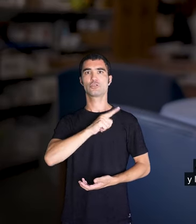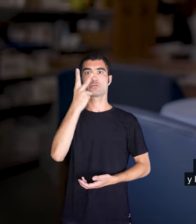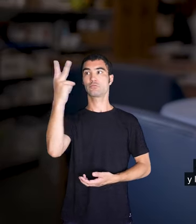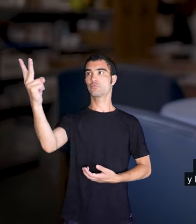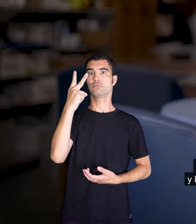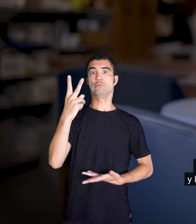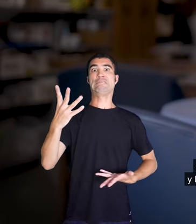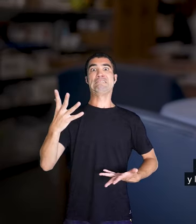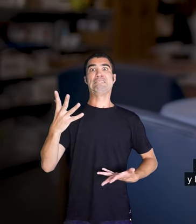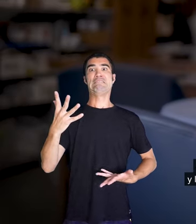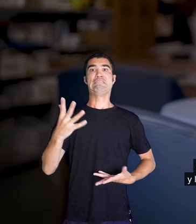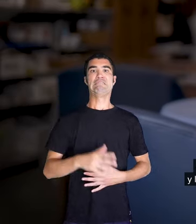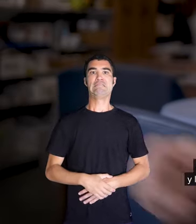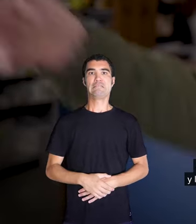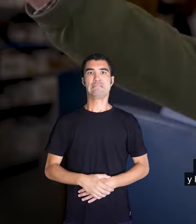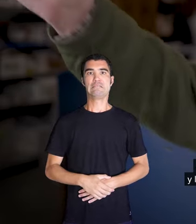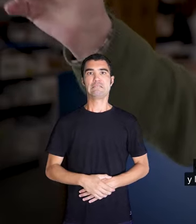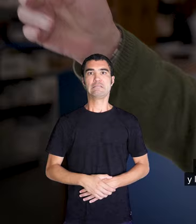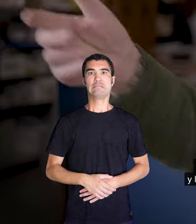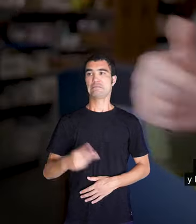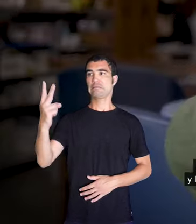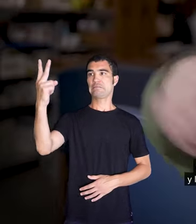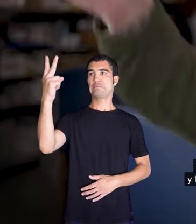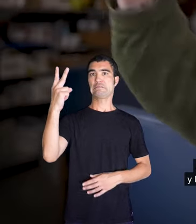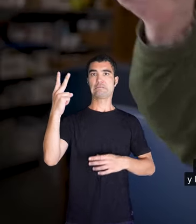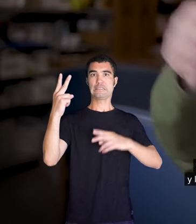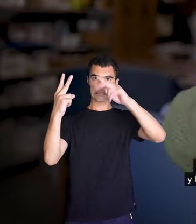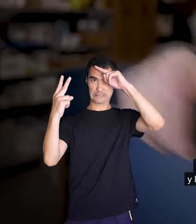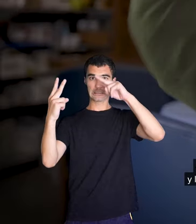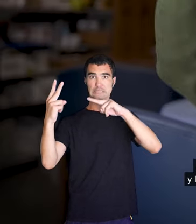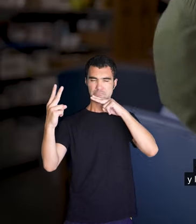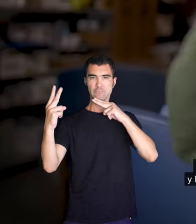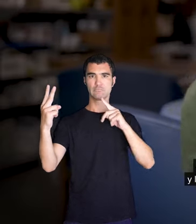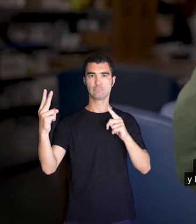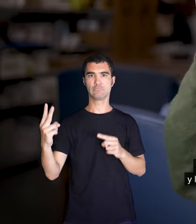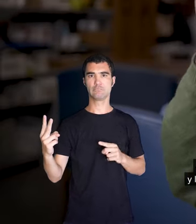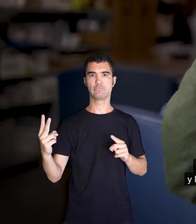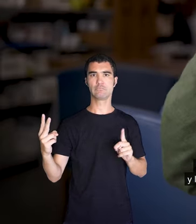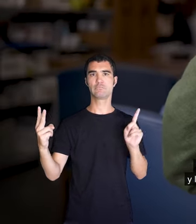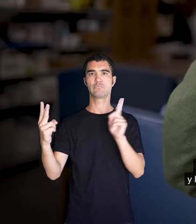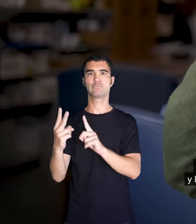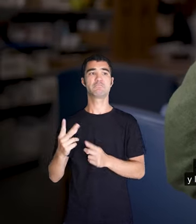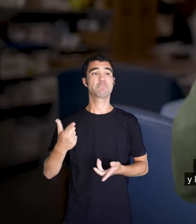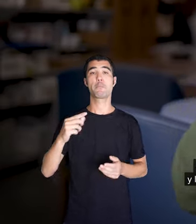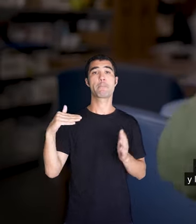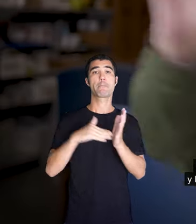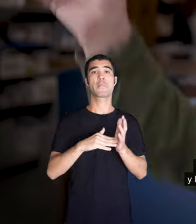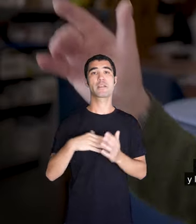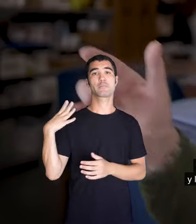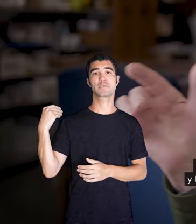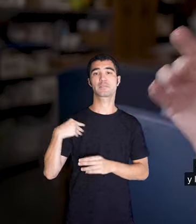ell, problema. I va anar cap a ell, els hagué d'anar a 1.000 de pessetes